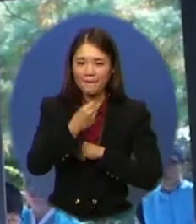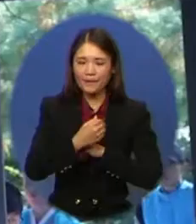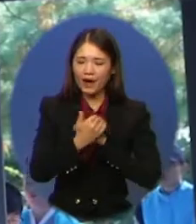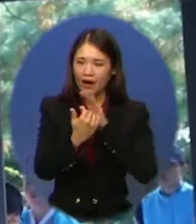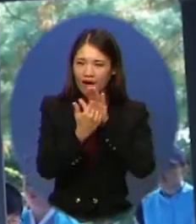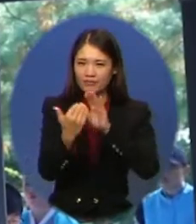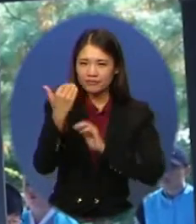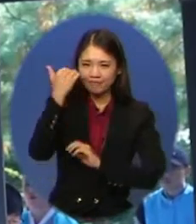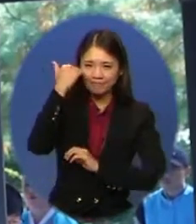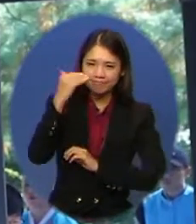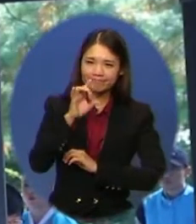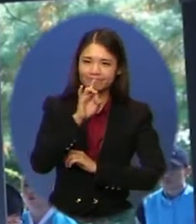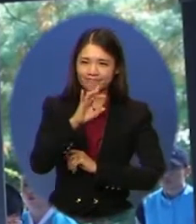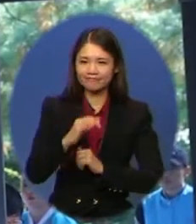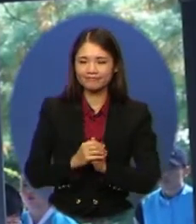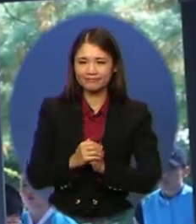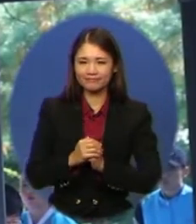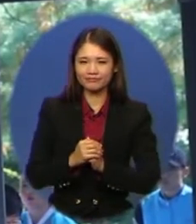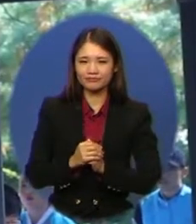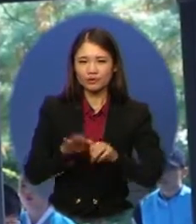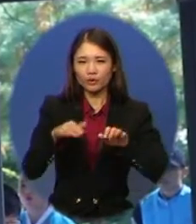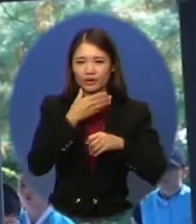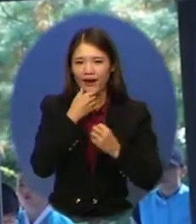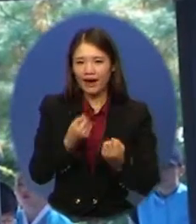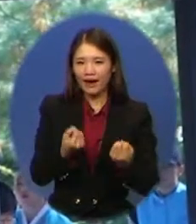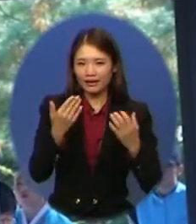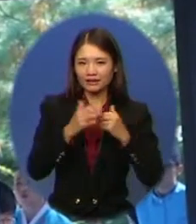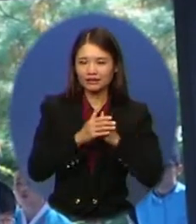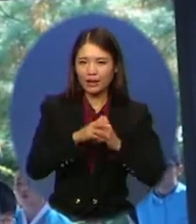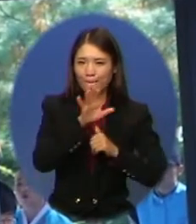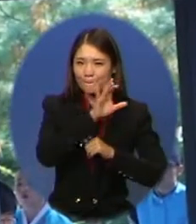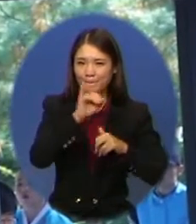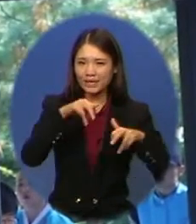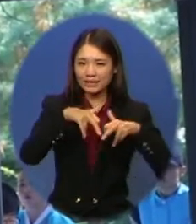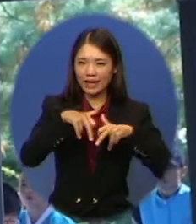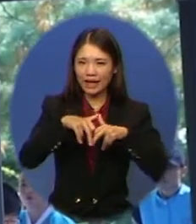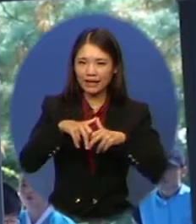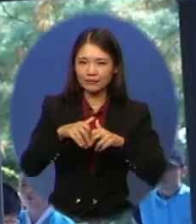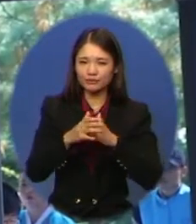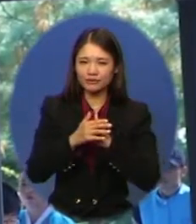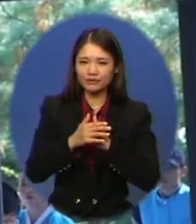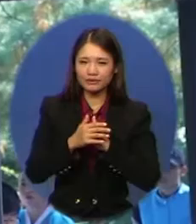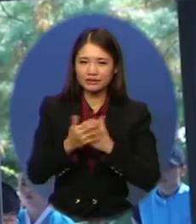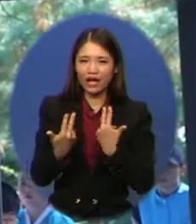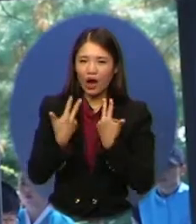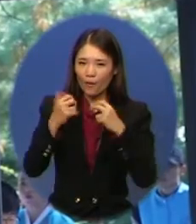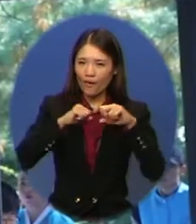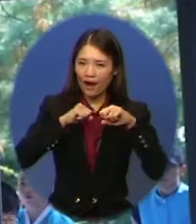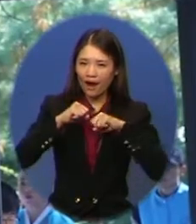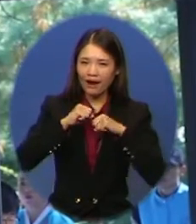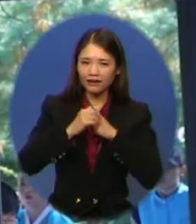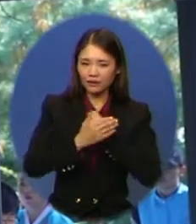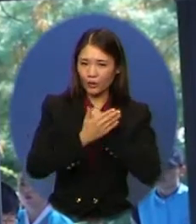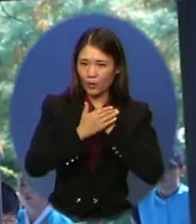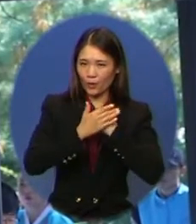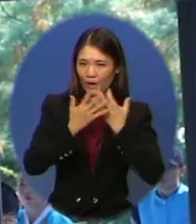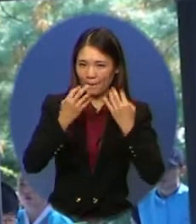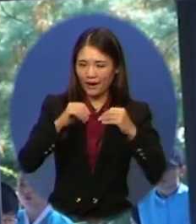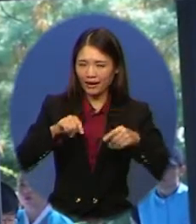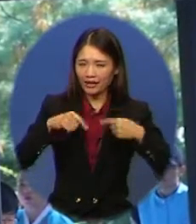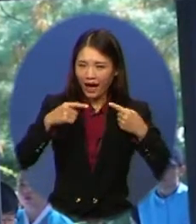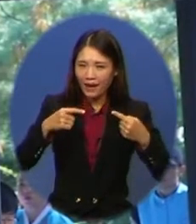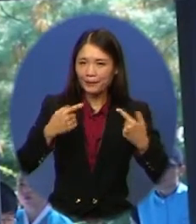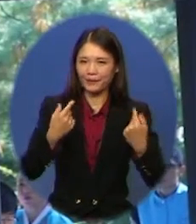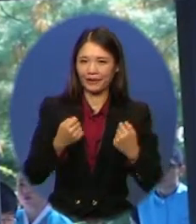조금도 방해할 수 없습니다. 오늘 행사에도 비장애인분들이 장애활동으로 자원활동으로 많이 참여해